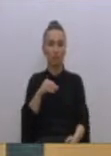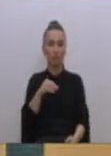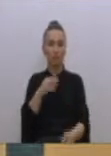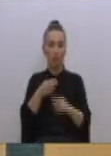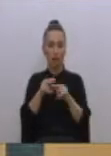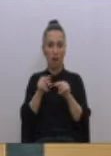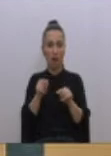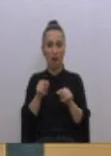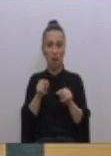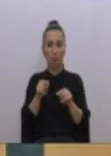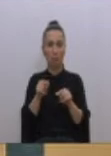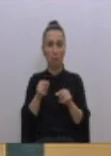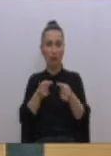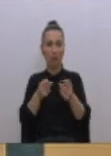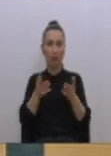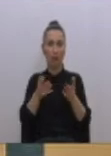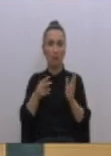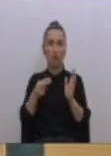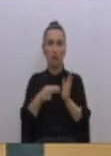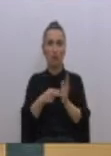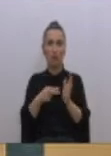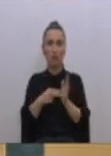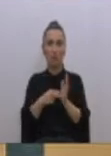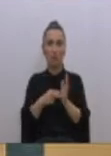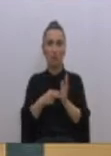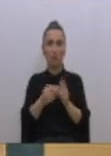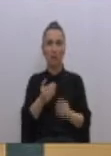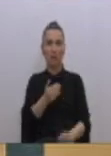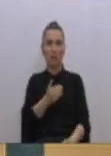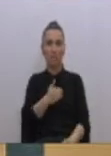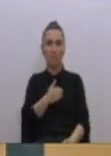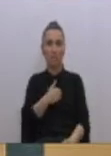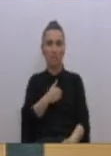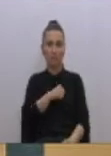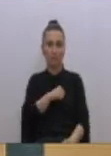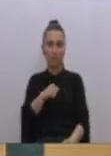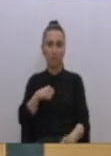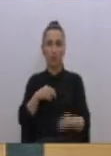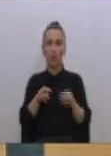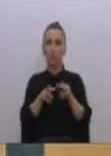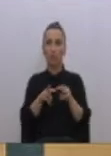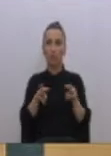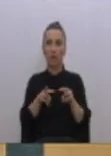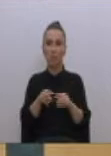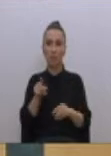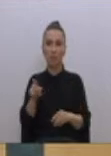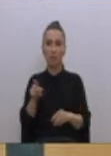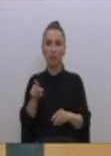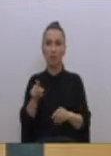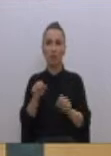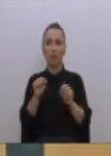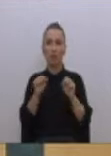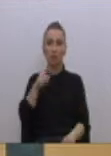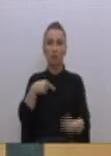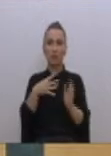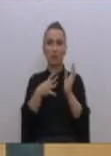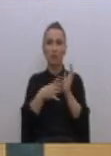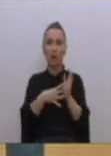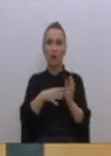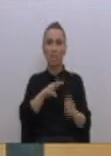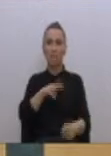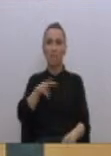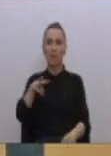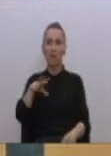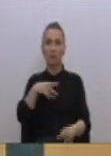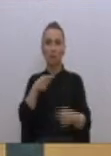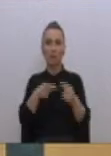ამ დავების ასება გვინდა თვითონ სამინისტროს მიერ. შეიძლება 2.9 მილიონის დავა,